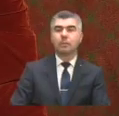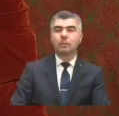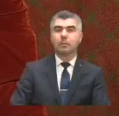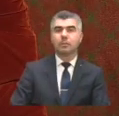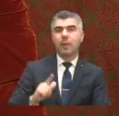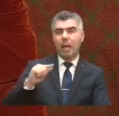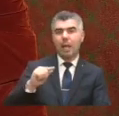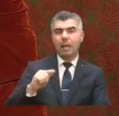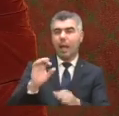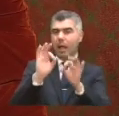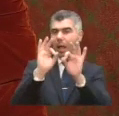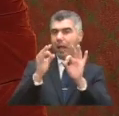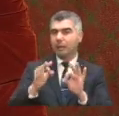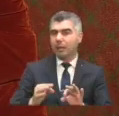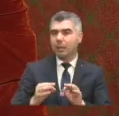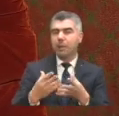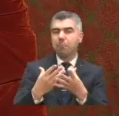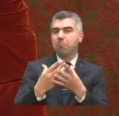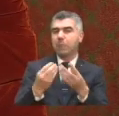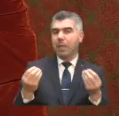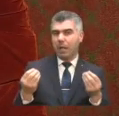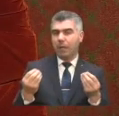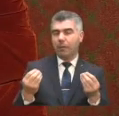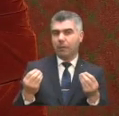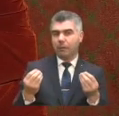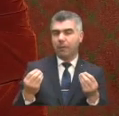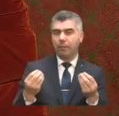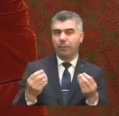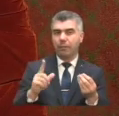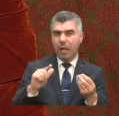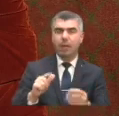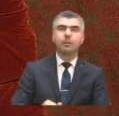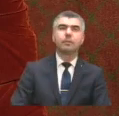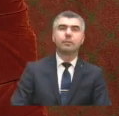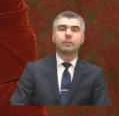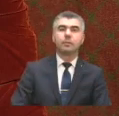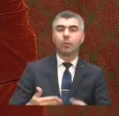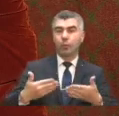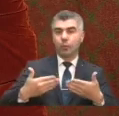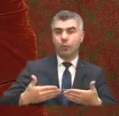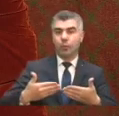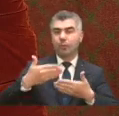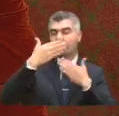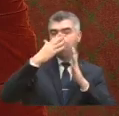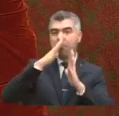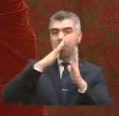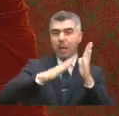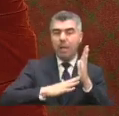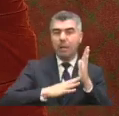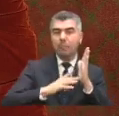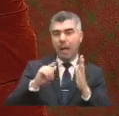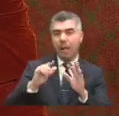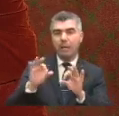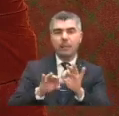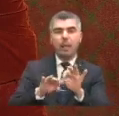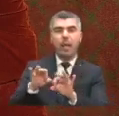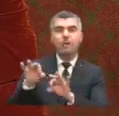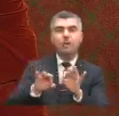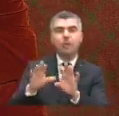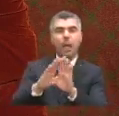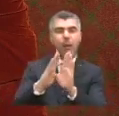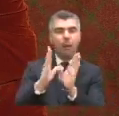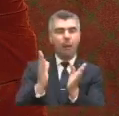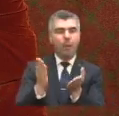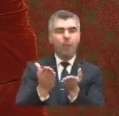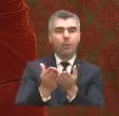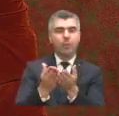فيها عدد ديال العوامل وعدد ديال المؤشرات. اليوم المغرب عنده واحد الاستراتيجية متكاملة في محاربة